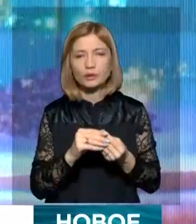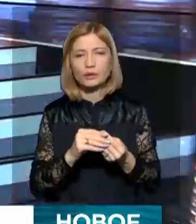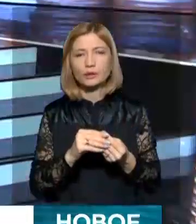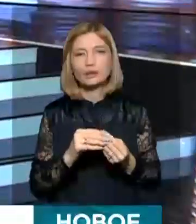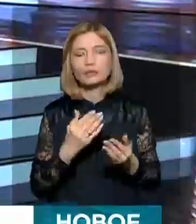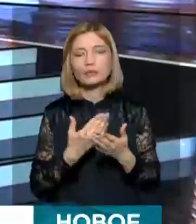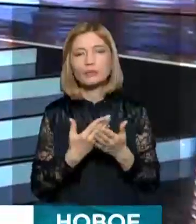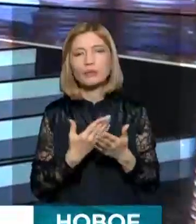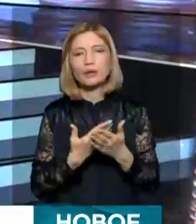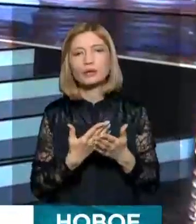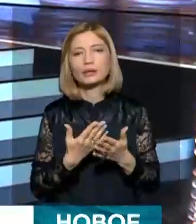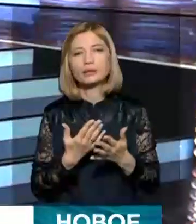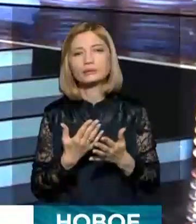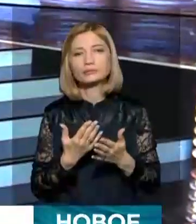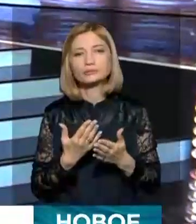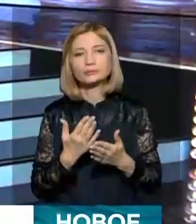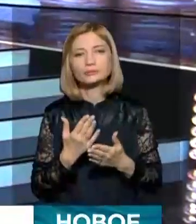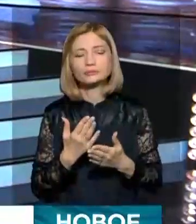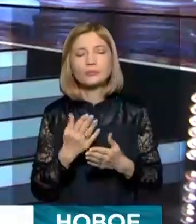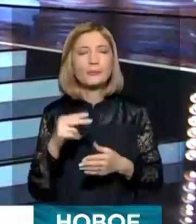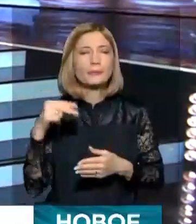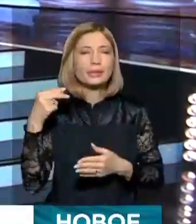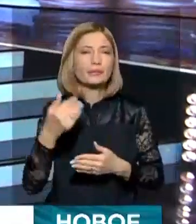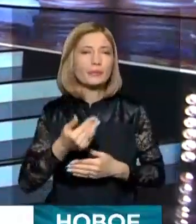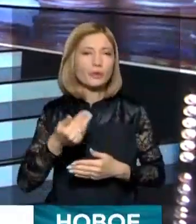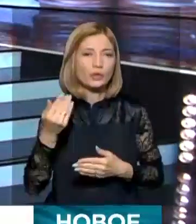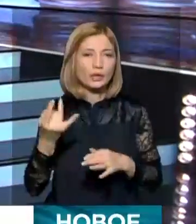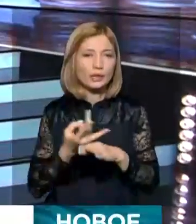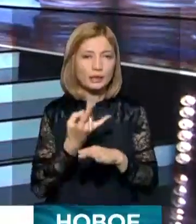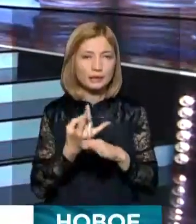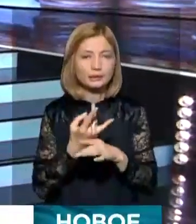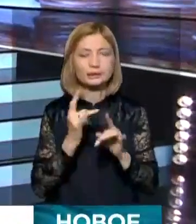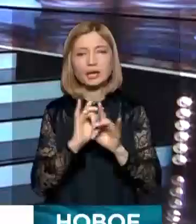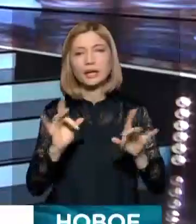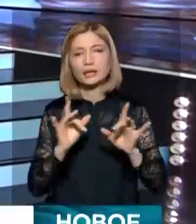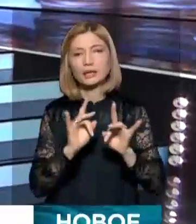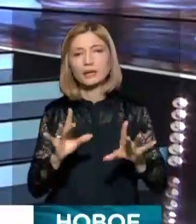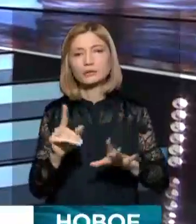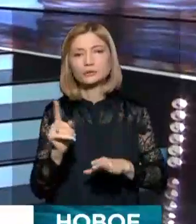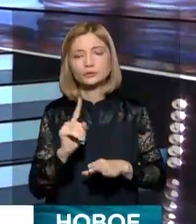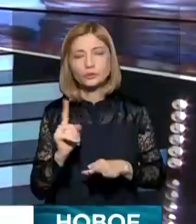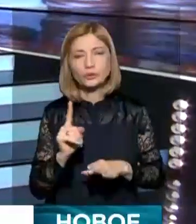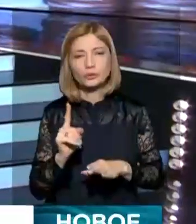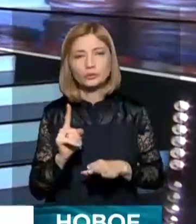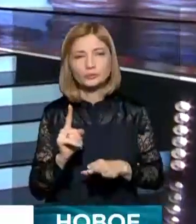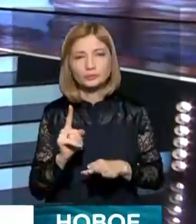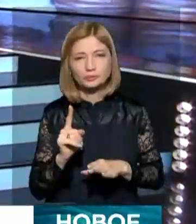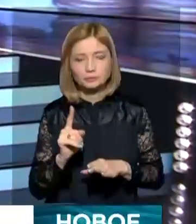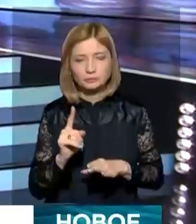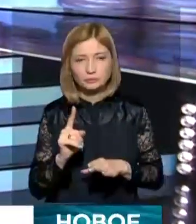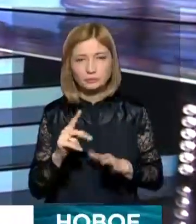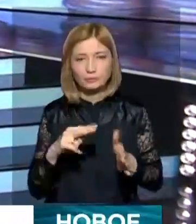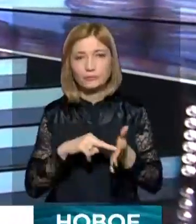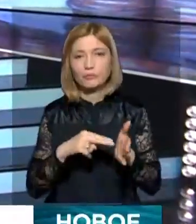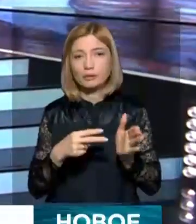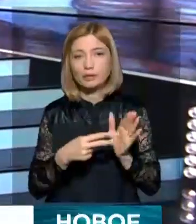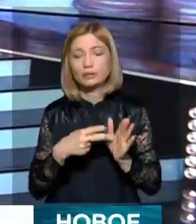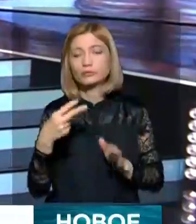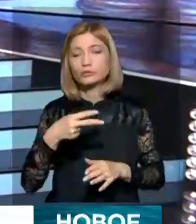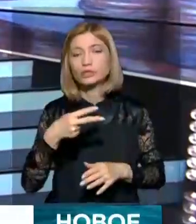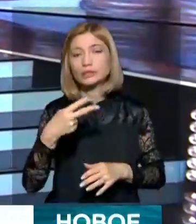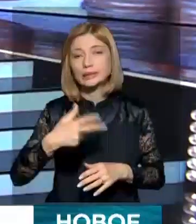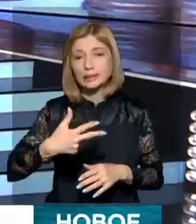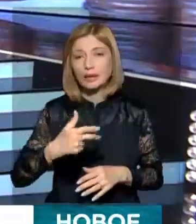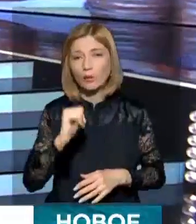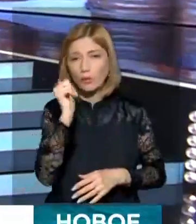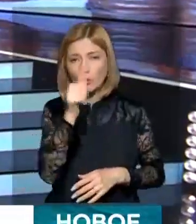вот последний раз президент поднял ставки, так скажем, и поставил план к 2030 году